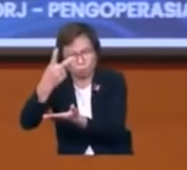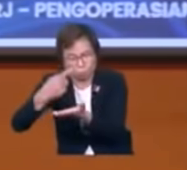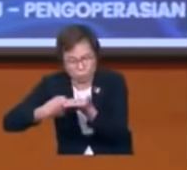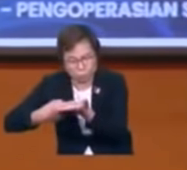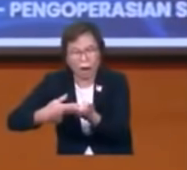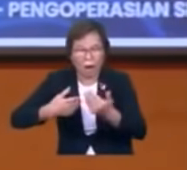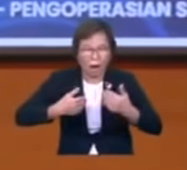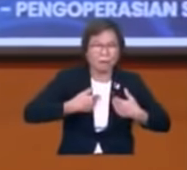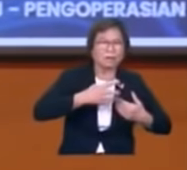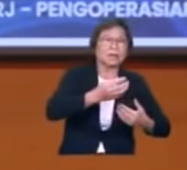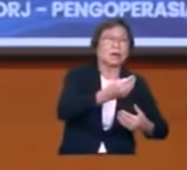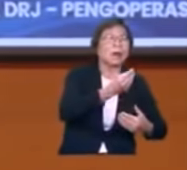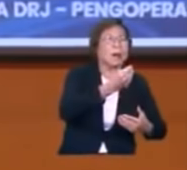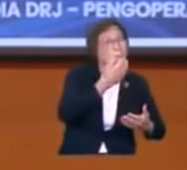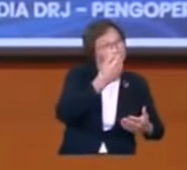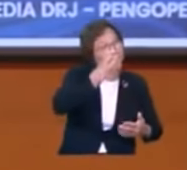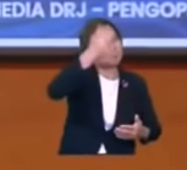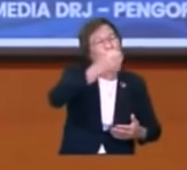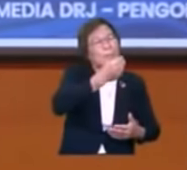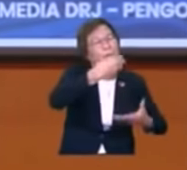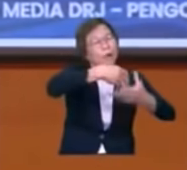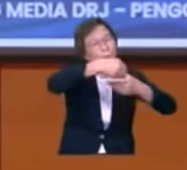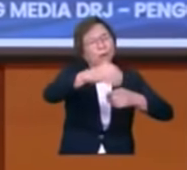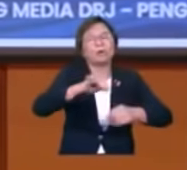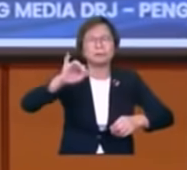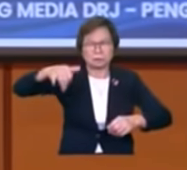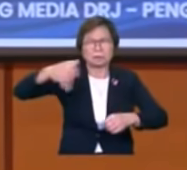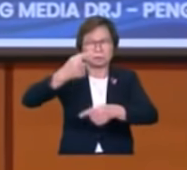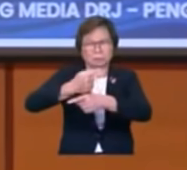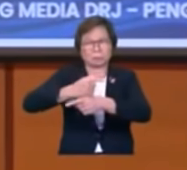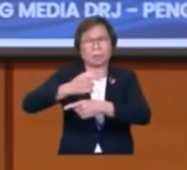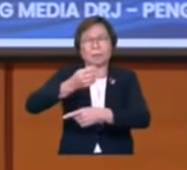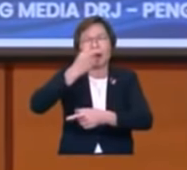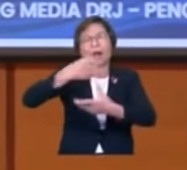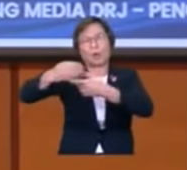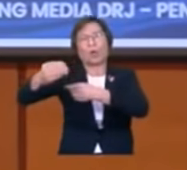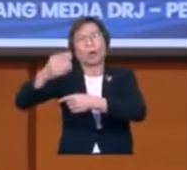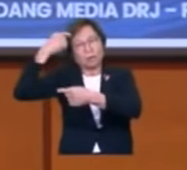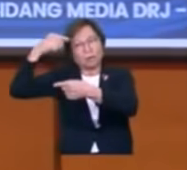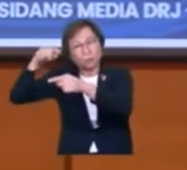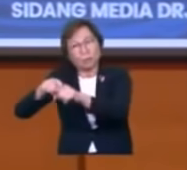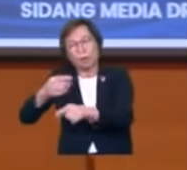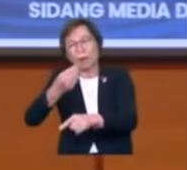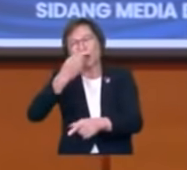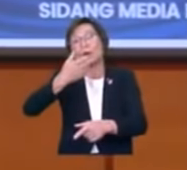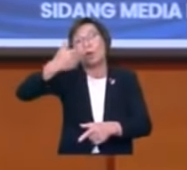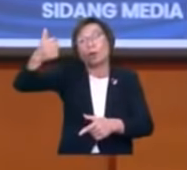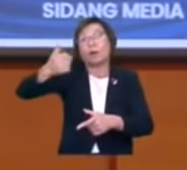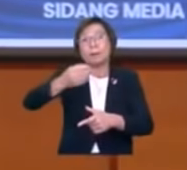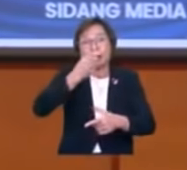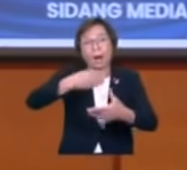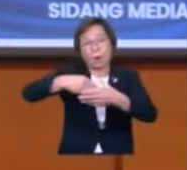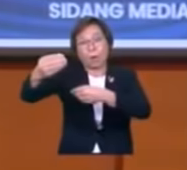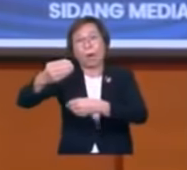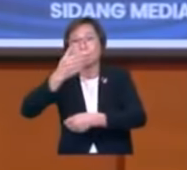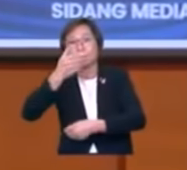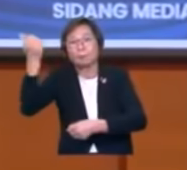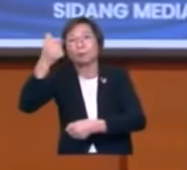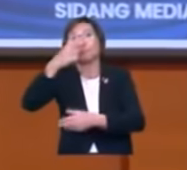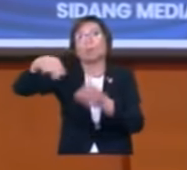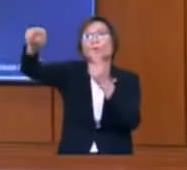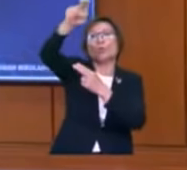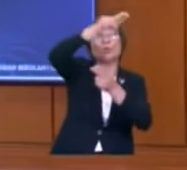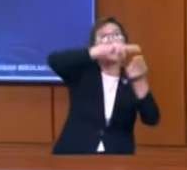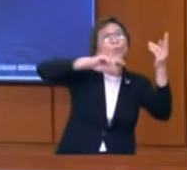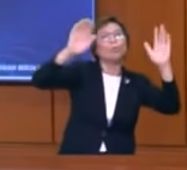cocok sebaiknya makan di luar ya betul umumnya kita bertujuh makan diluar itu lebih baik karena pong udaranya lebih